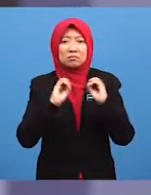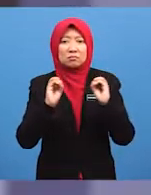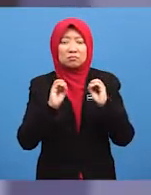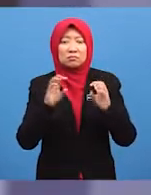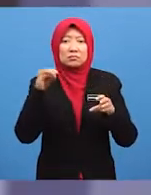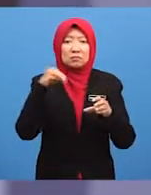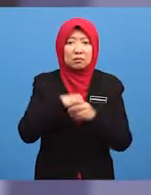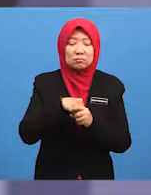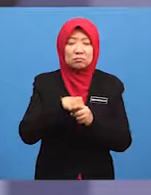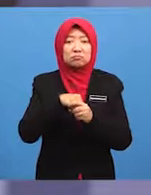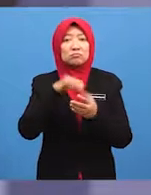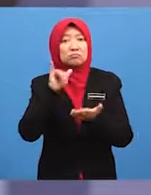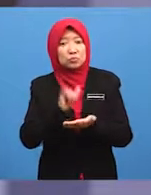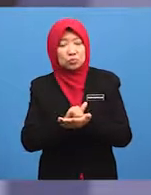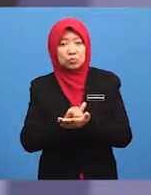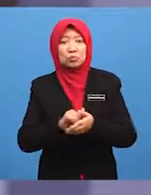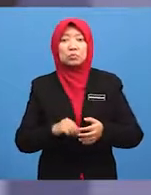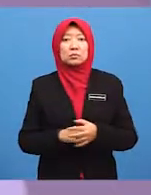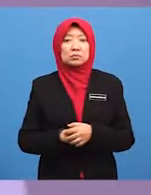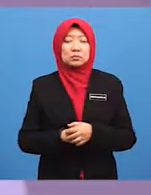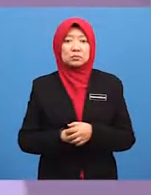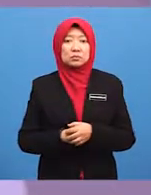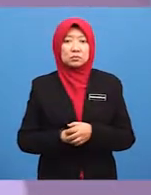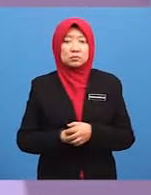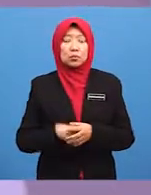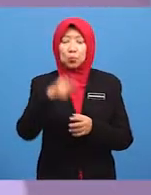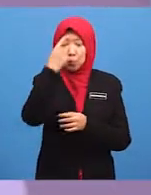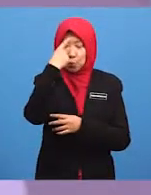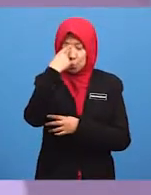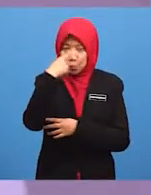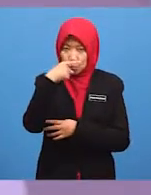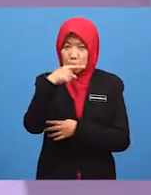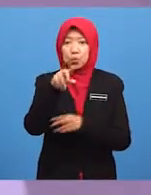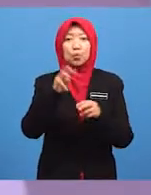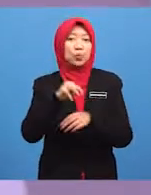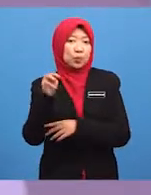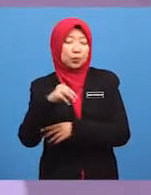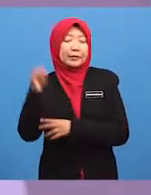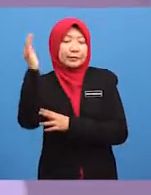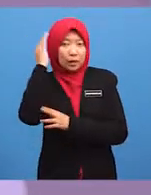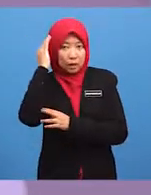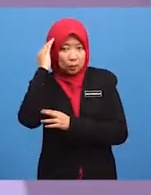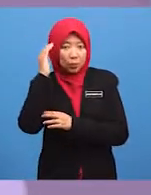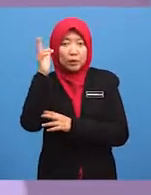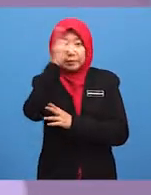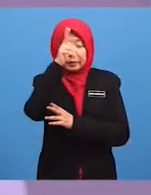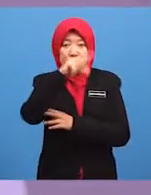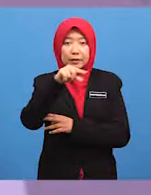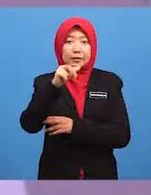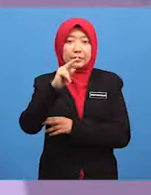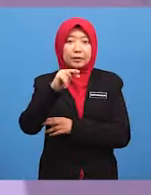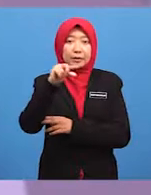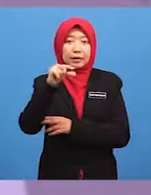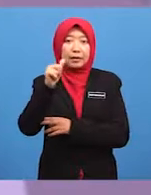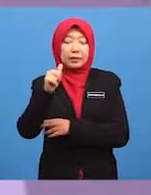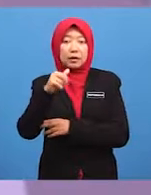serta persuratan masyarakat kerajaan alam Melayu? Untuk pengetahuan murid-murid, kerajaan Gangga Negara tiada